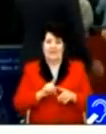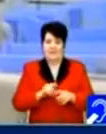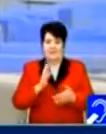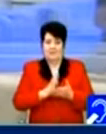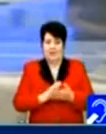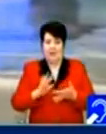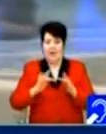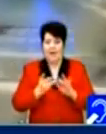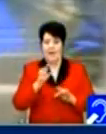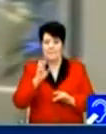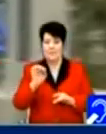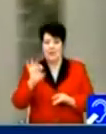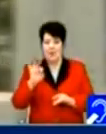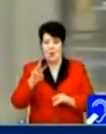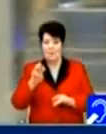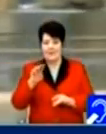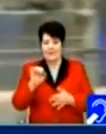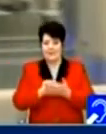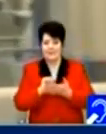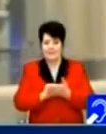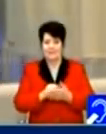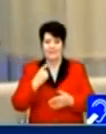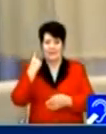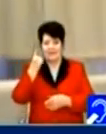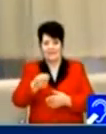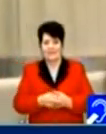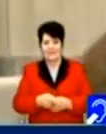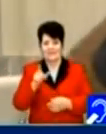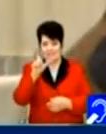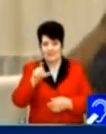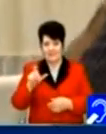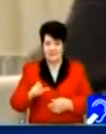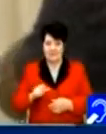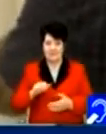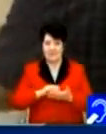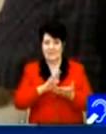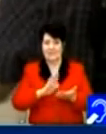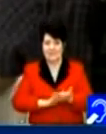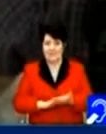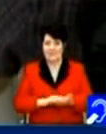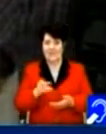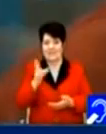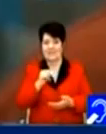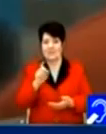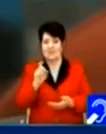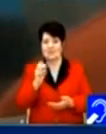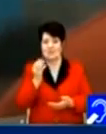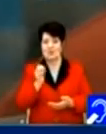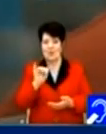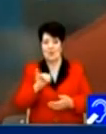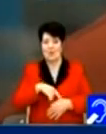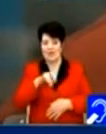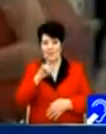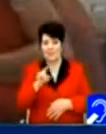scanner biometric pentru a controla actele de la distanță. Pasagerii trebuie să se înregistreze la un ghișeu din aeroport înainte de a trece